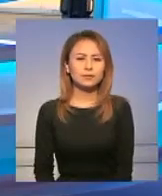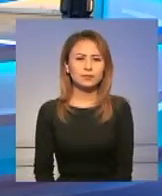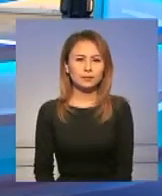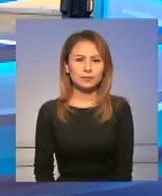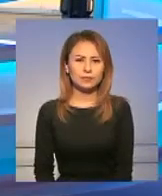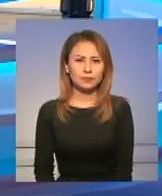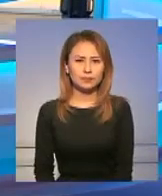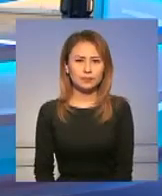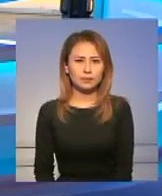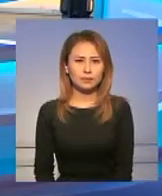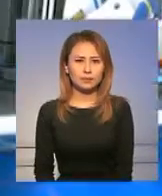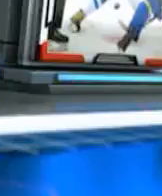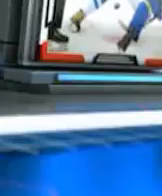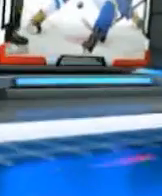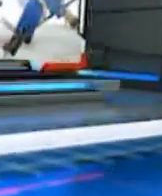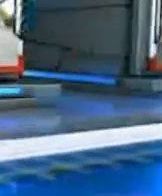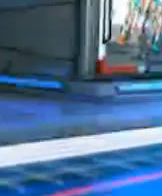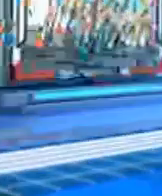армысыз көрермендер.